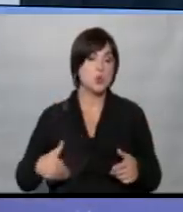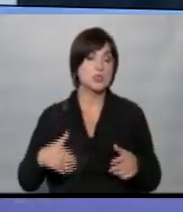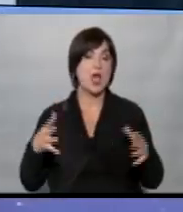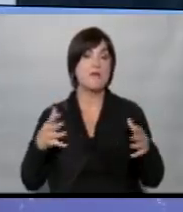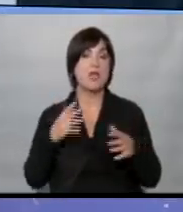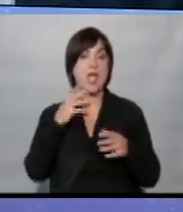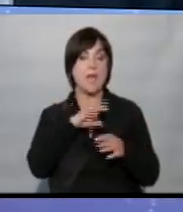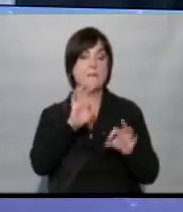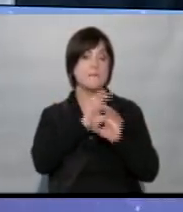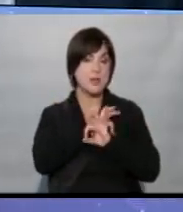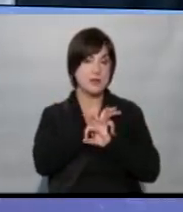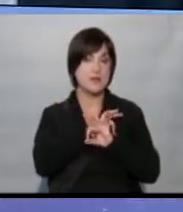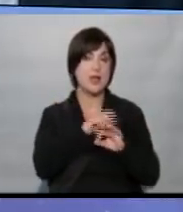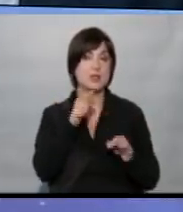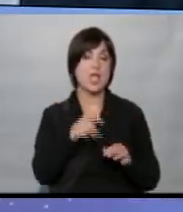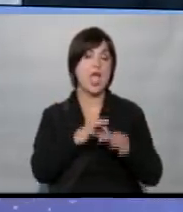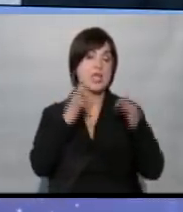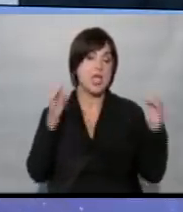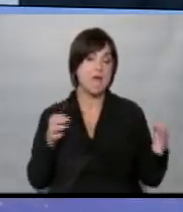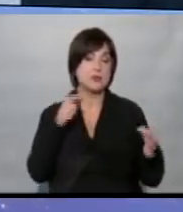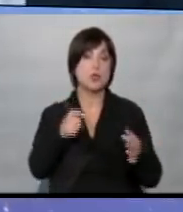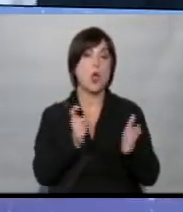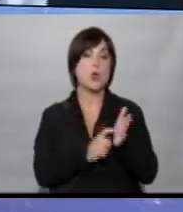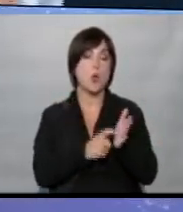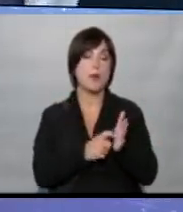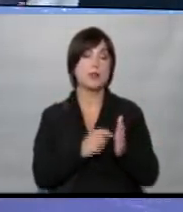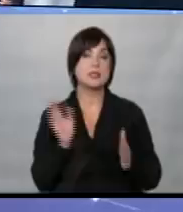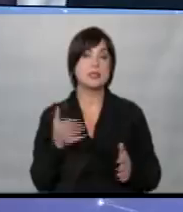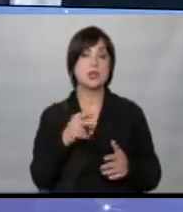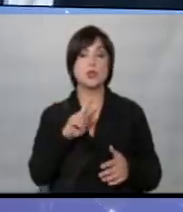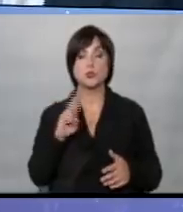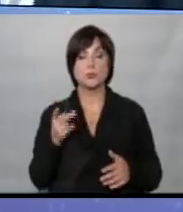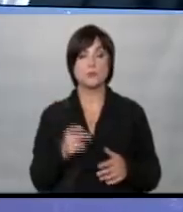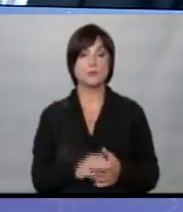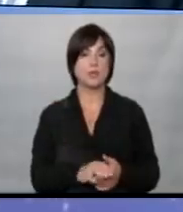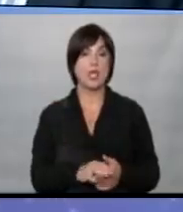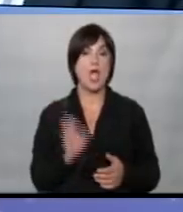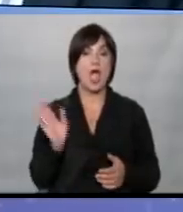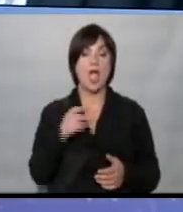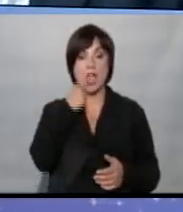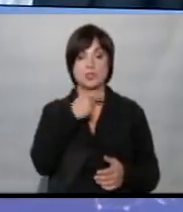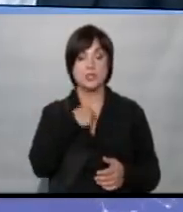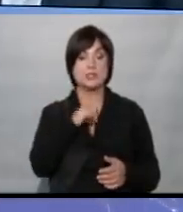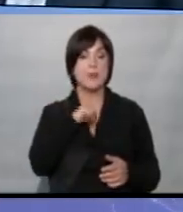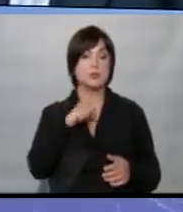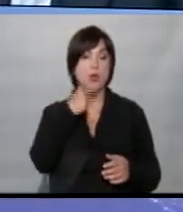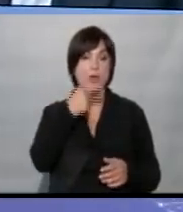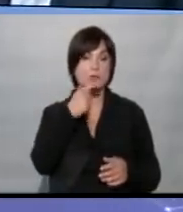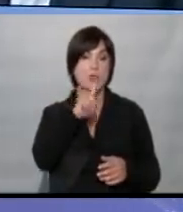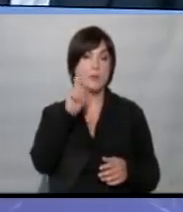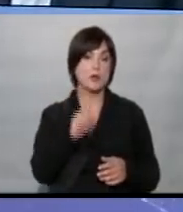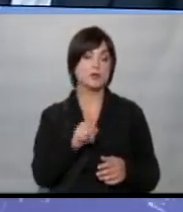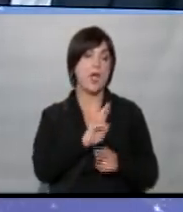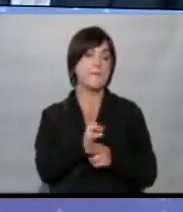федерација е мртва, но јавноста тога што ја го бараше. Сега поттикот е и НАТО. Значи кажавте дека и самото формулирање на прашањето е